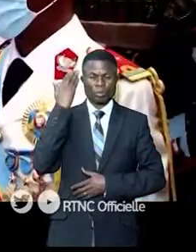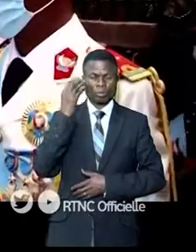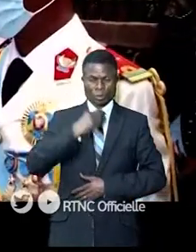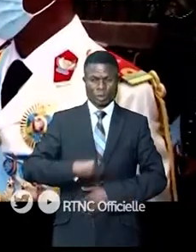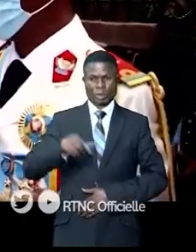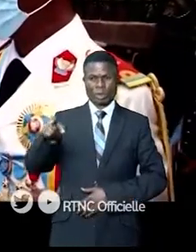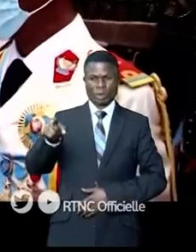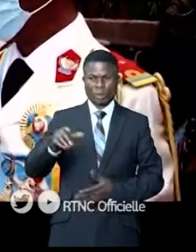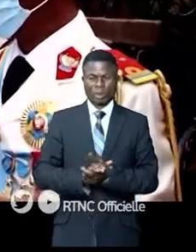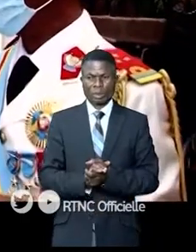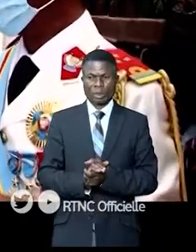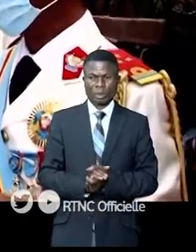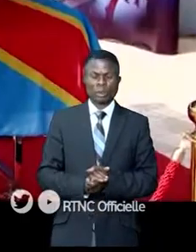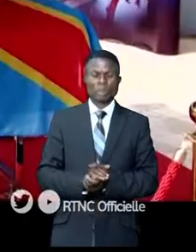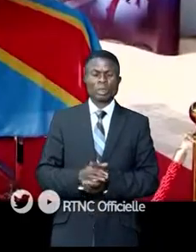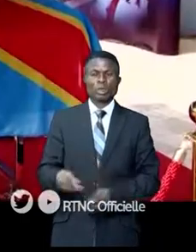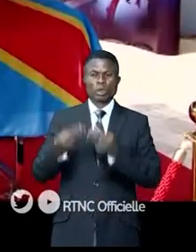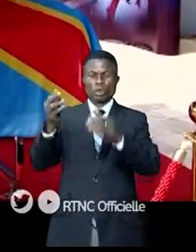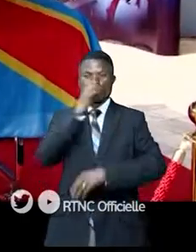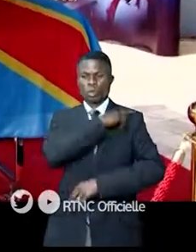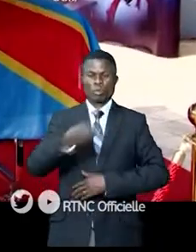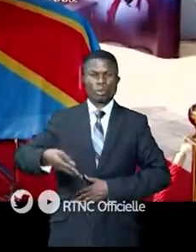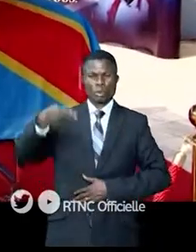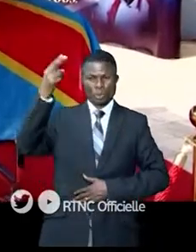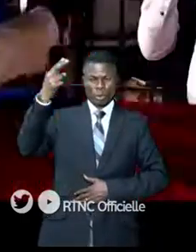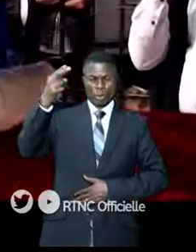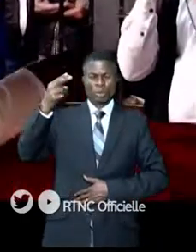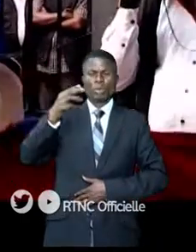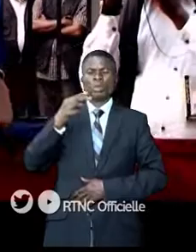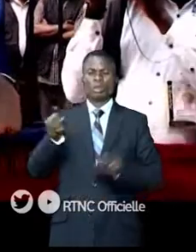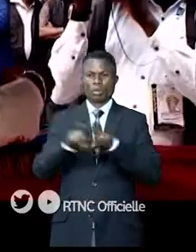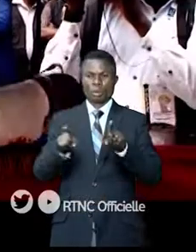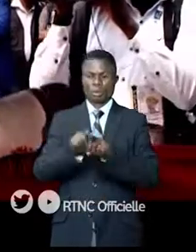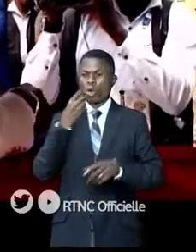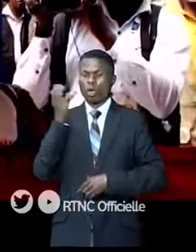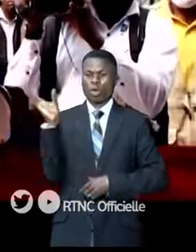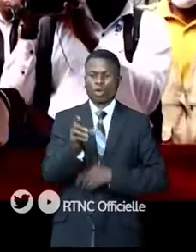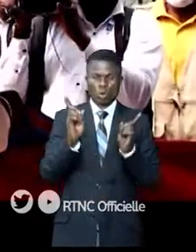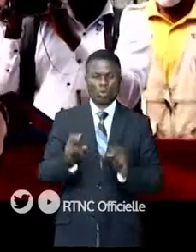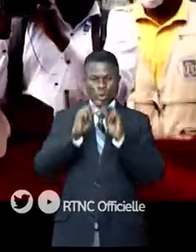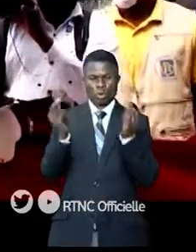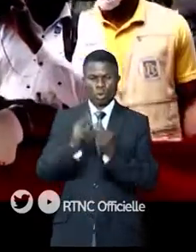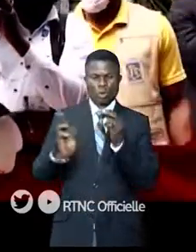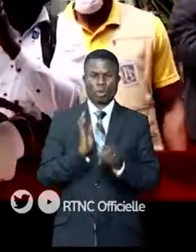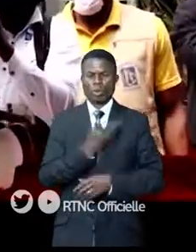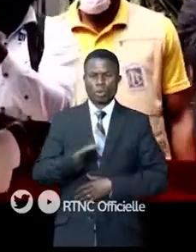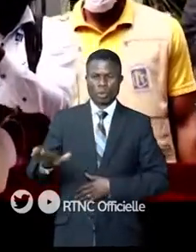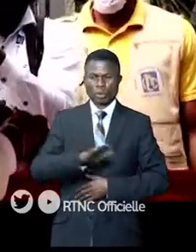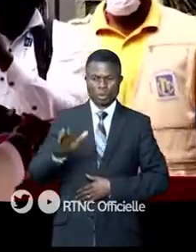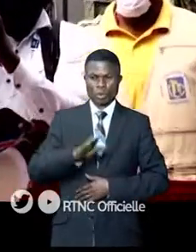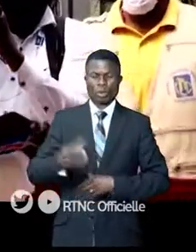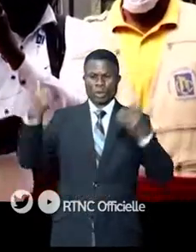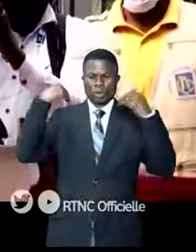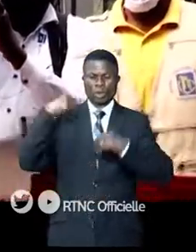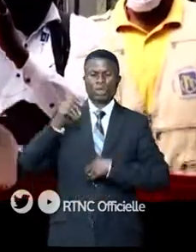Kaniki Biselela a été décoré à titre posthume au grade de commandeur dans l'ordre national par le chancelier